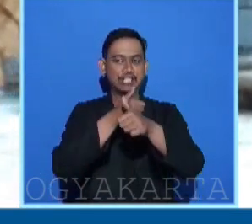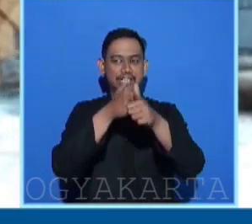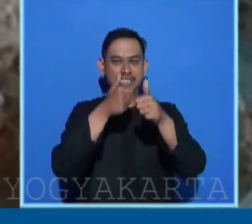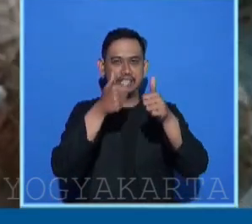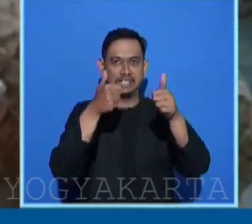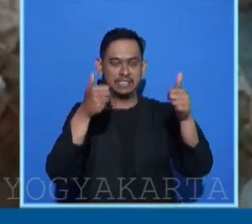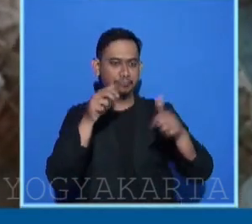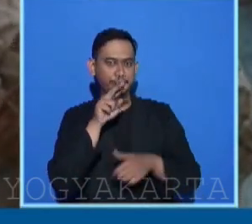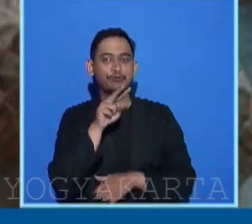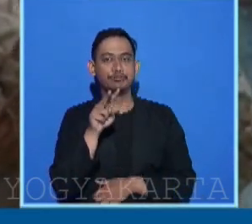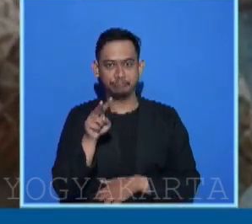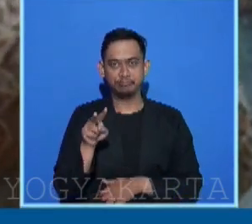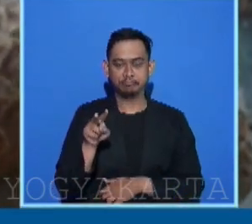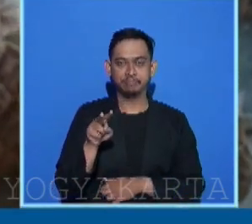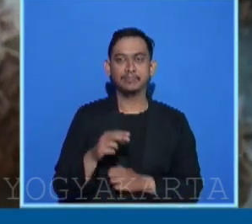kandiro